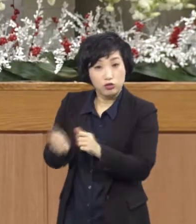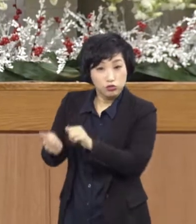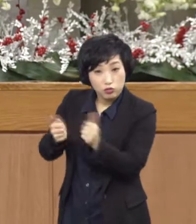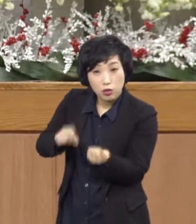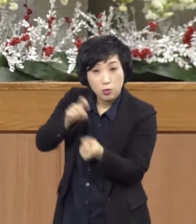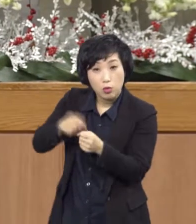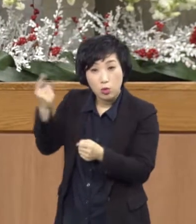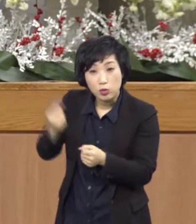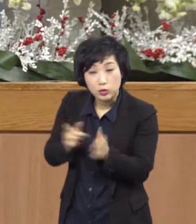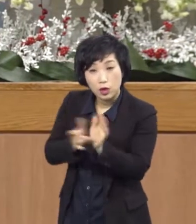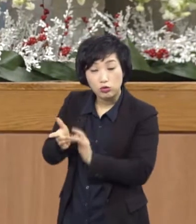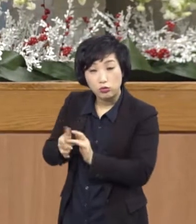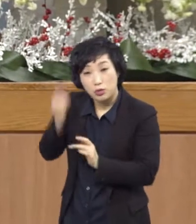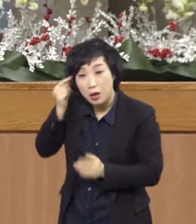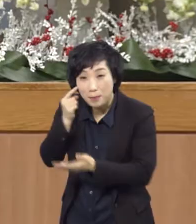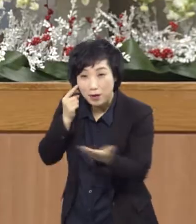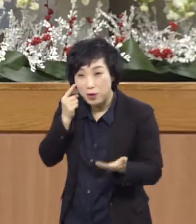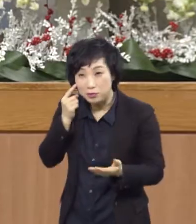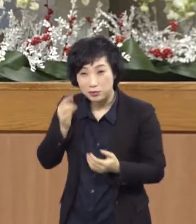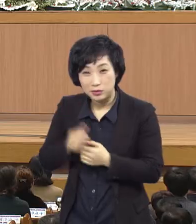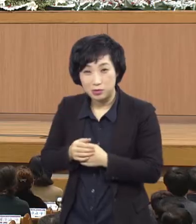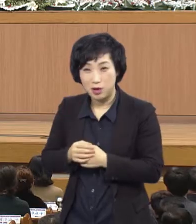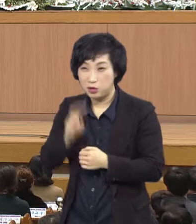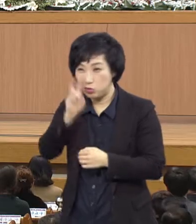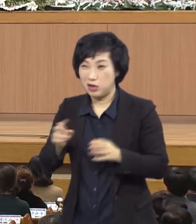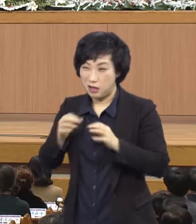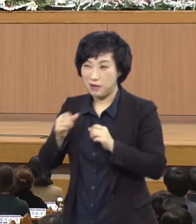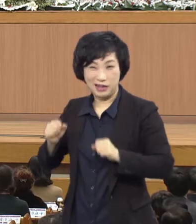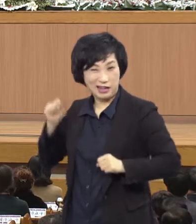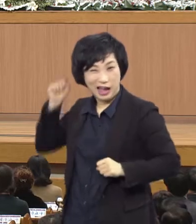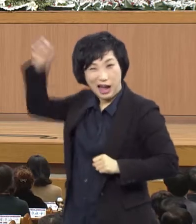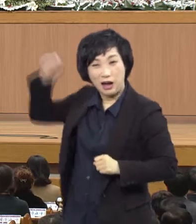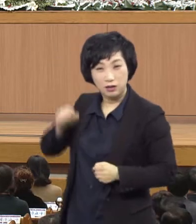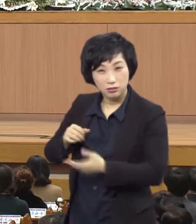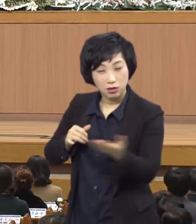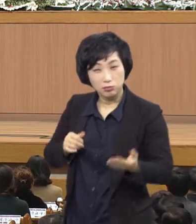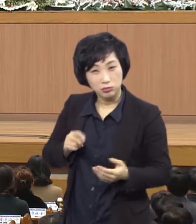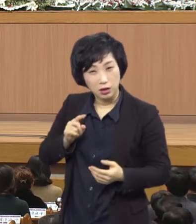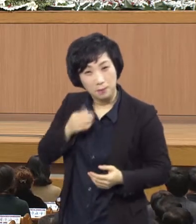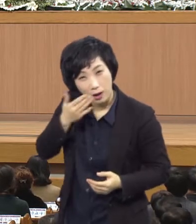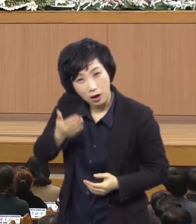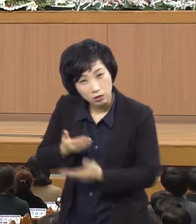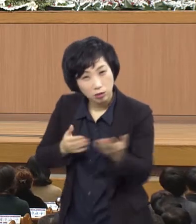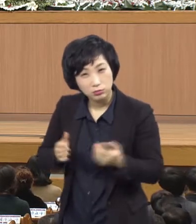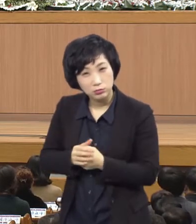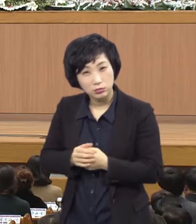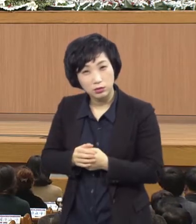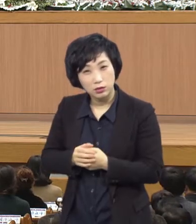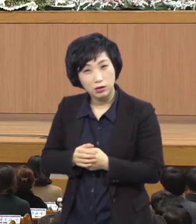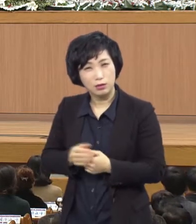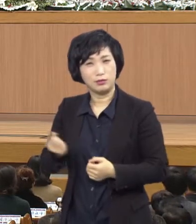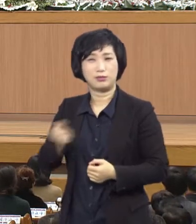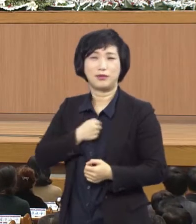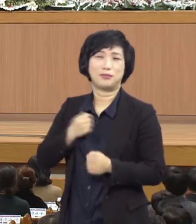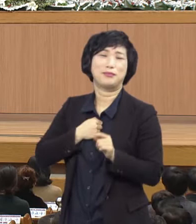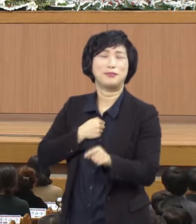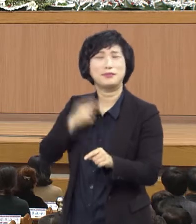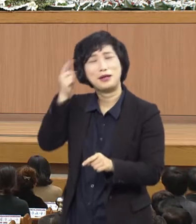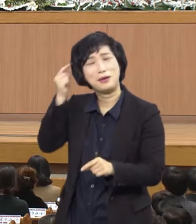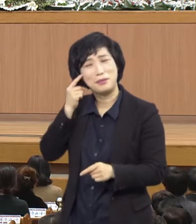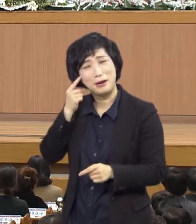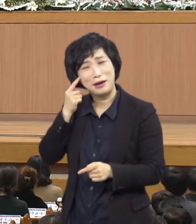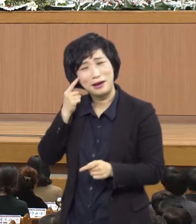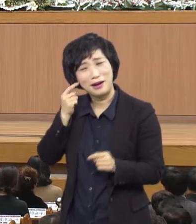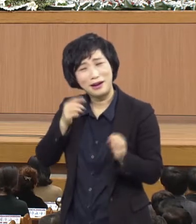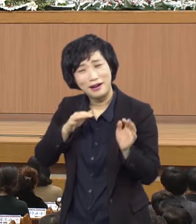예수님 앞에서 헤이! 종이 울려? 얼마나 답답한 소리야. 생각해 보세요. 예.